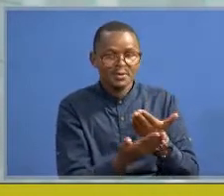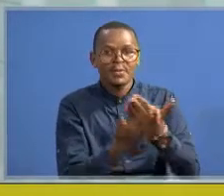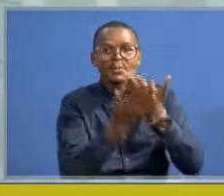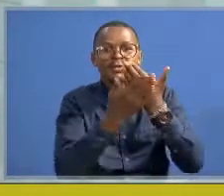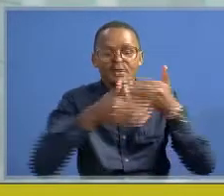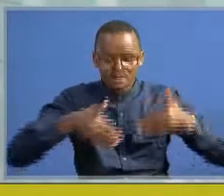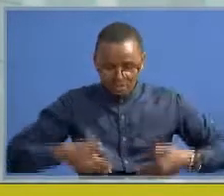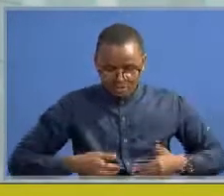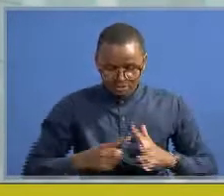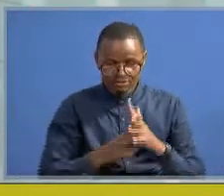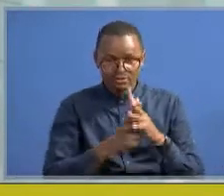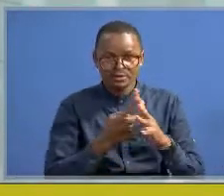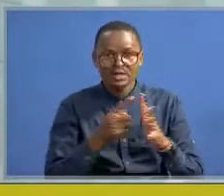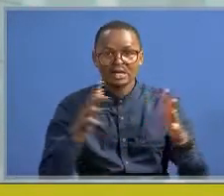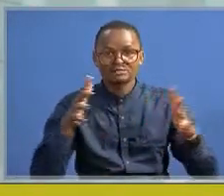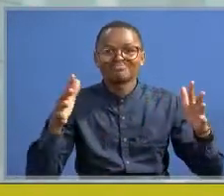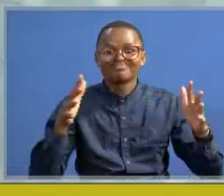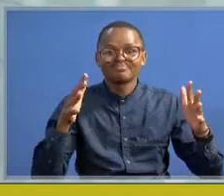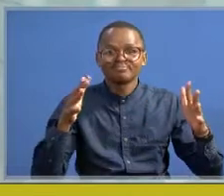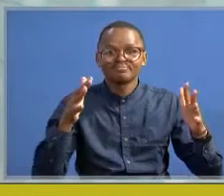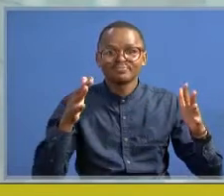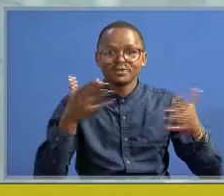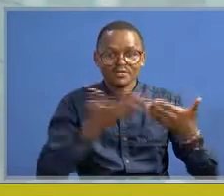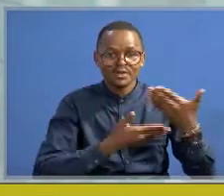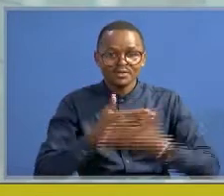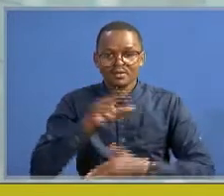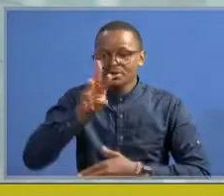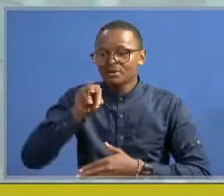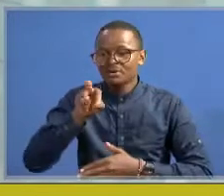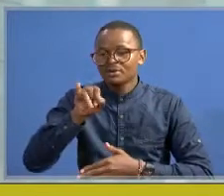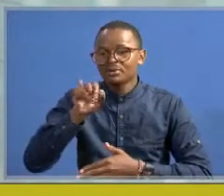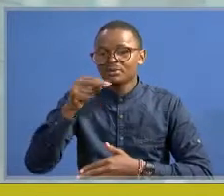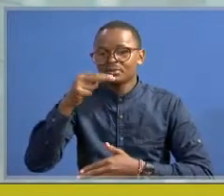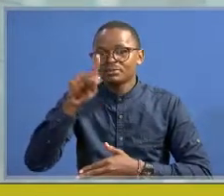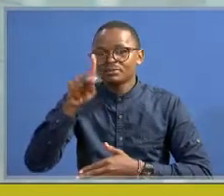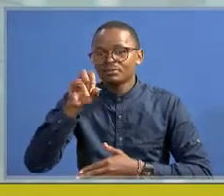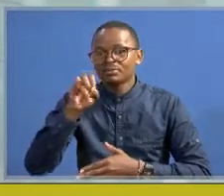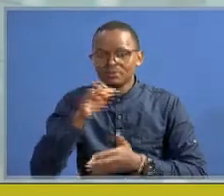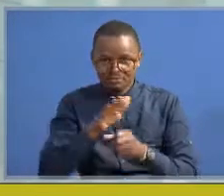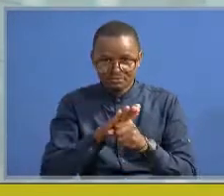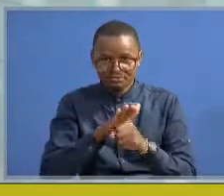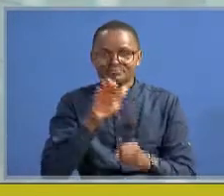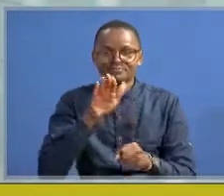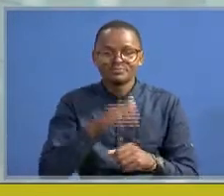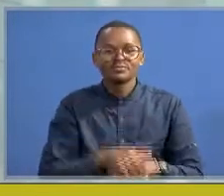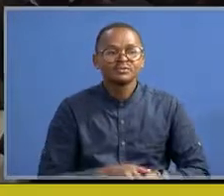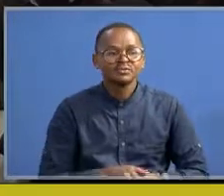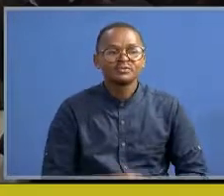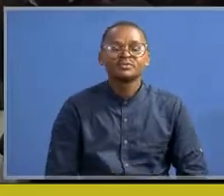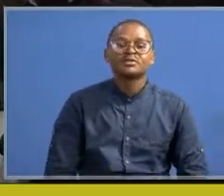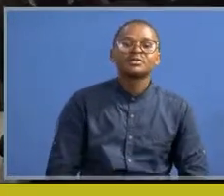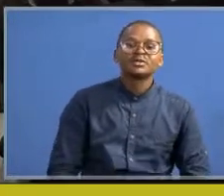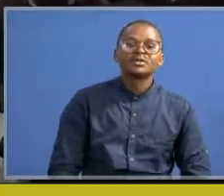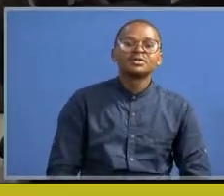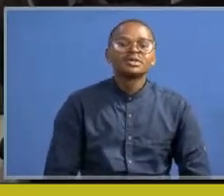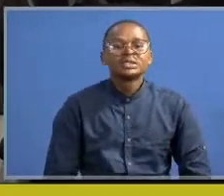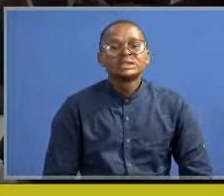vijana kuanzisha na kupanua biashara zao. Mwaki Njogu na mengi zaidi.